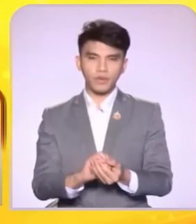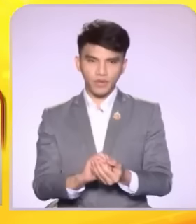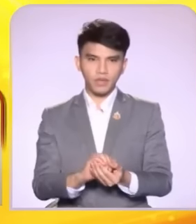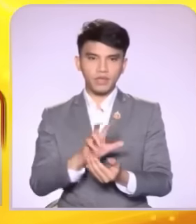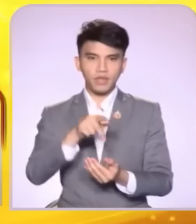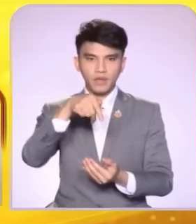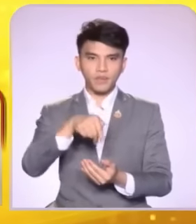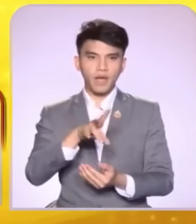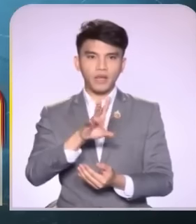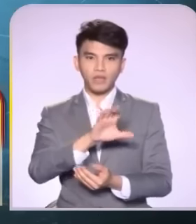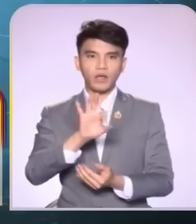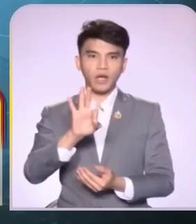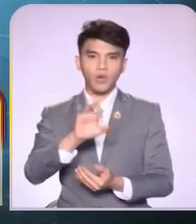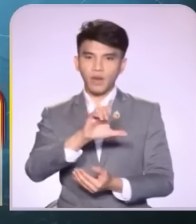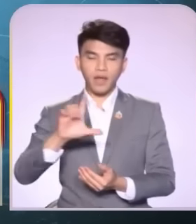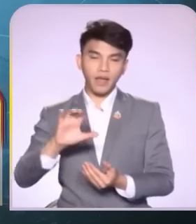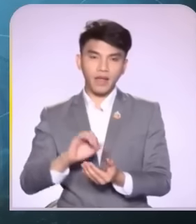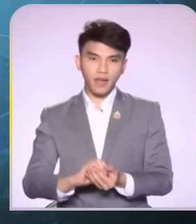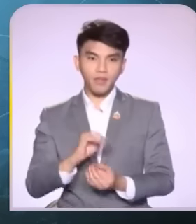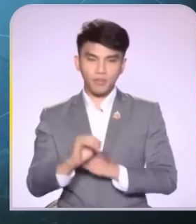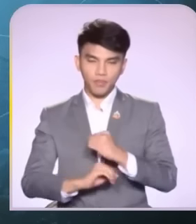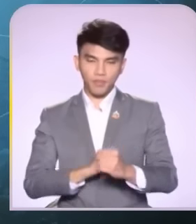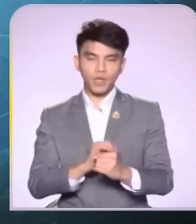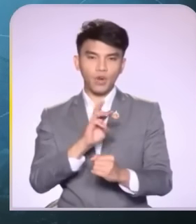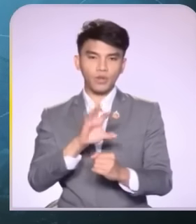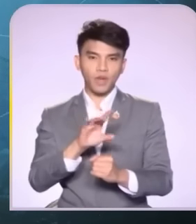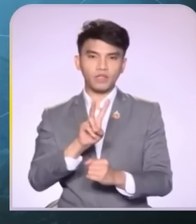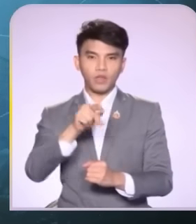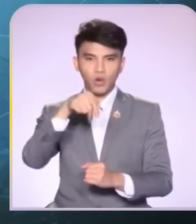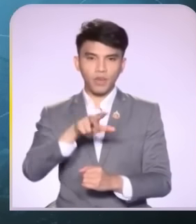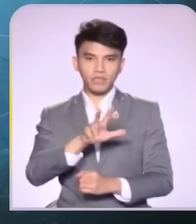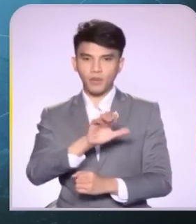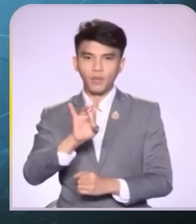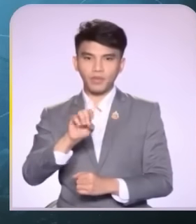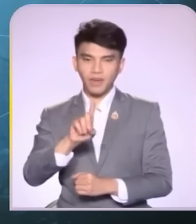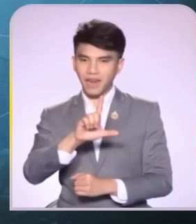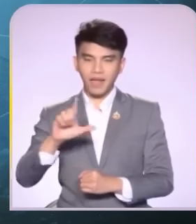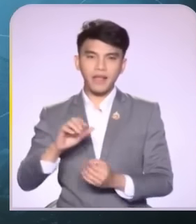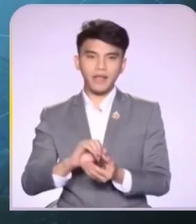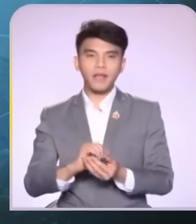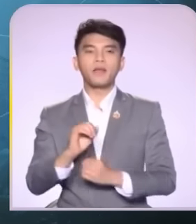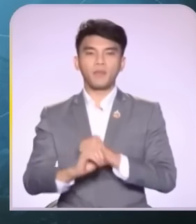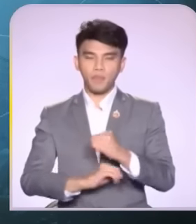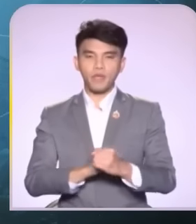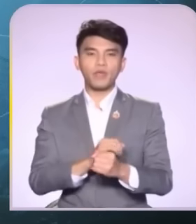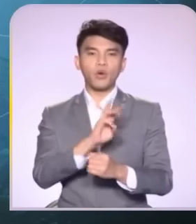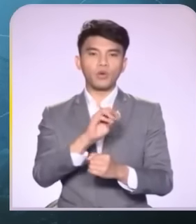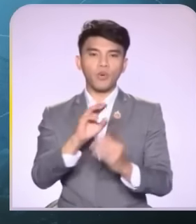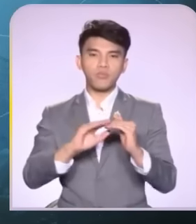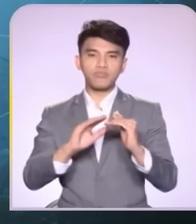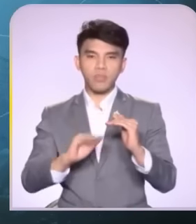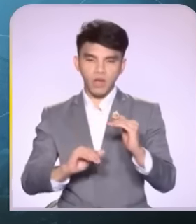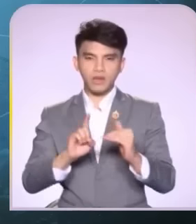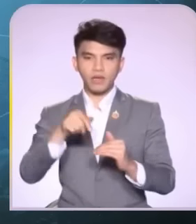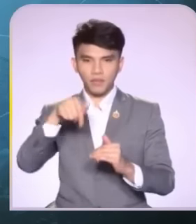ที่ 3,709 ล้านบาทปี65ค่ะอยู่ที่ 2,381 ล้านบาทปี66เอ้าลดลงมาอีก